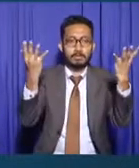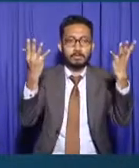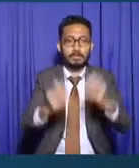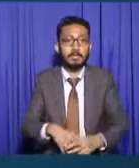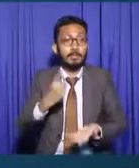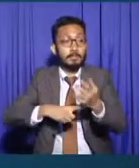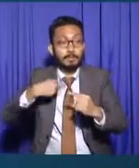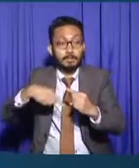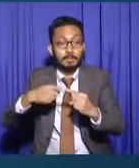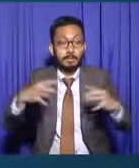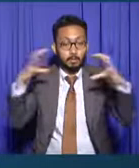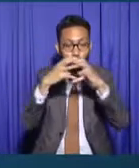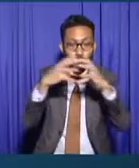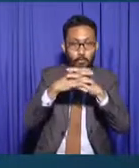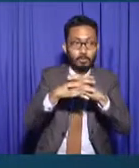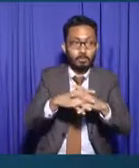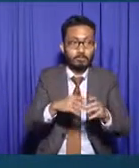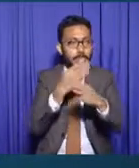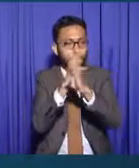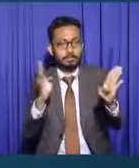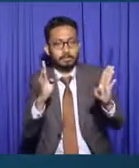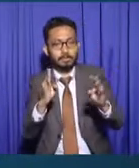gametnya yang banyak